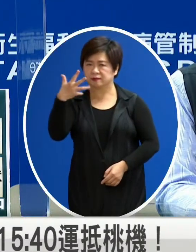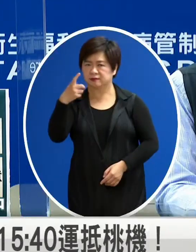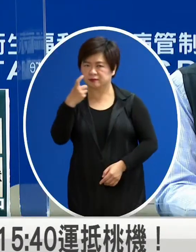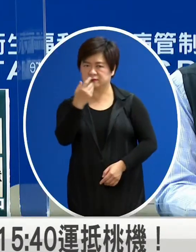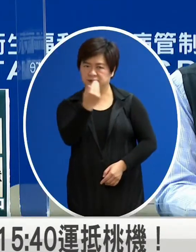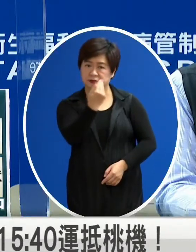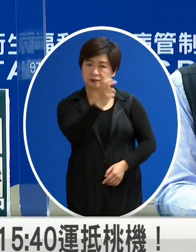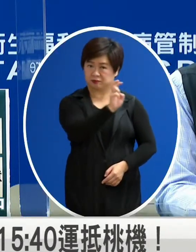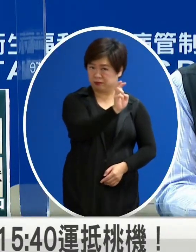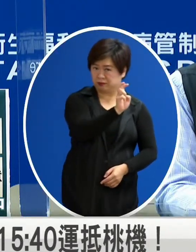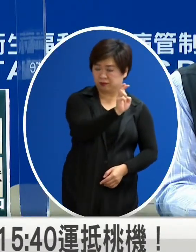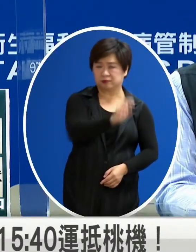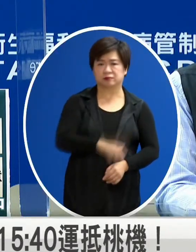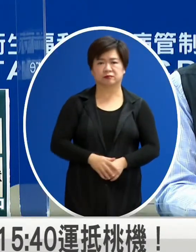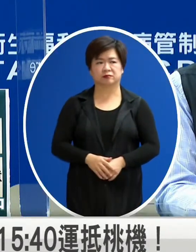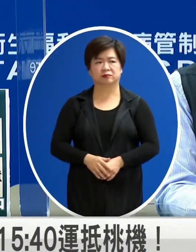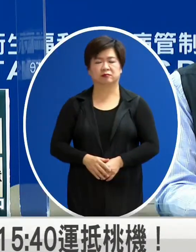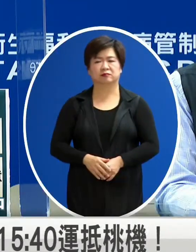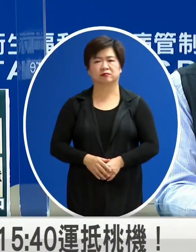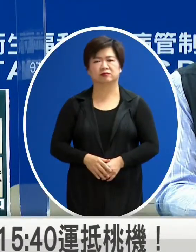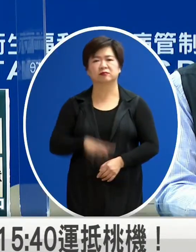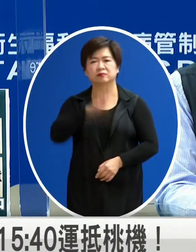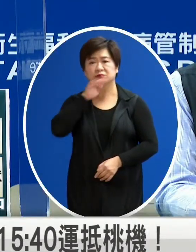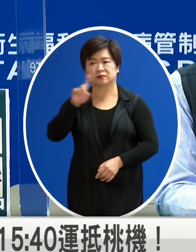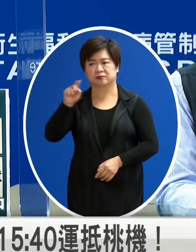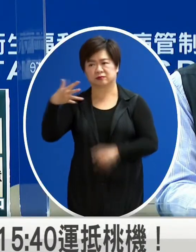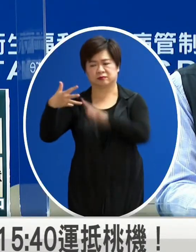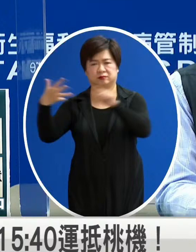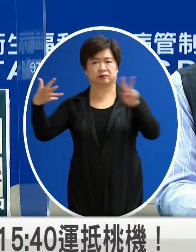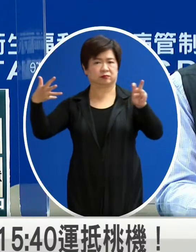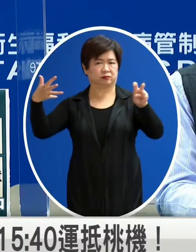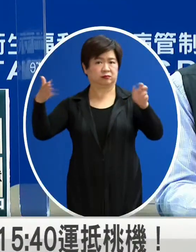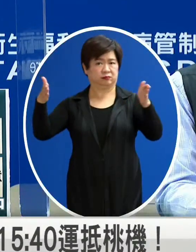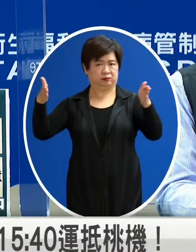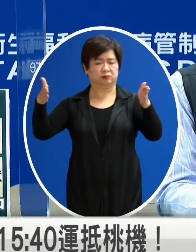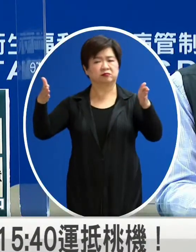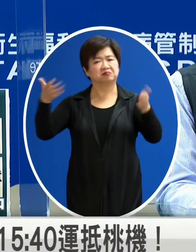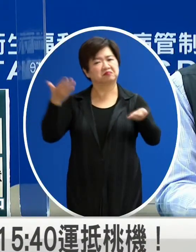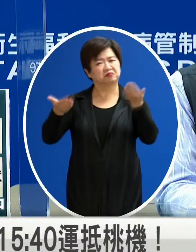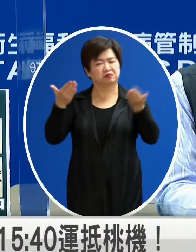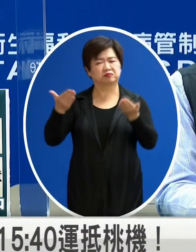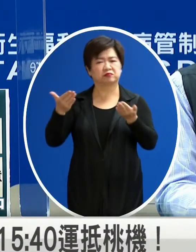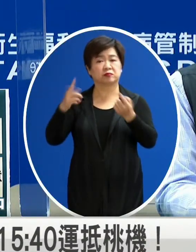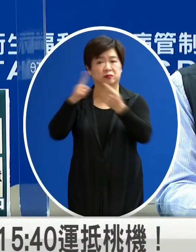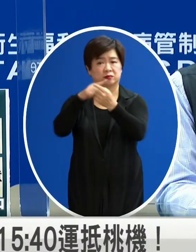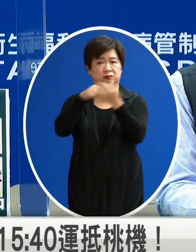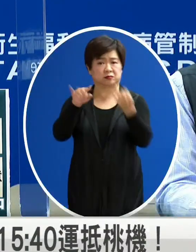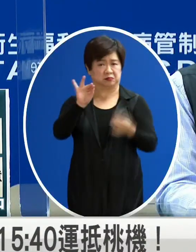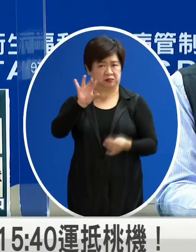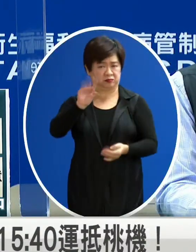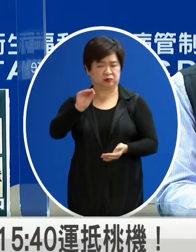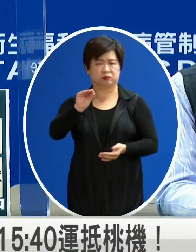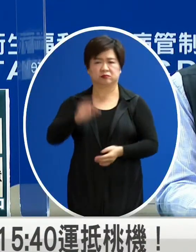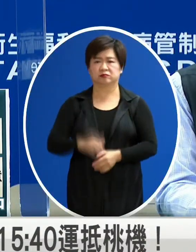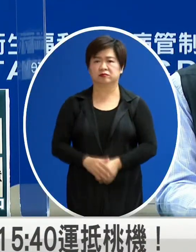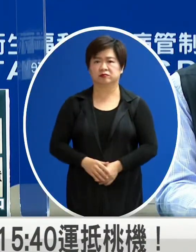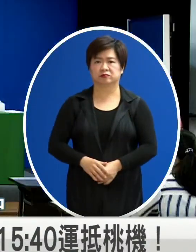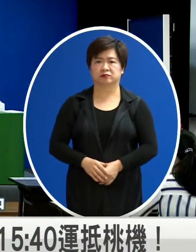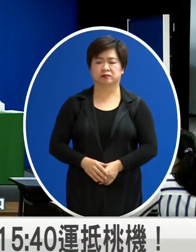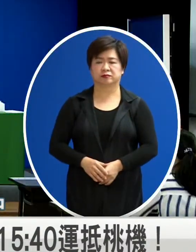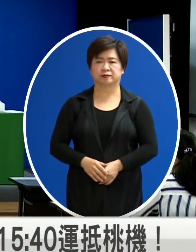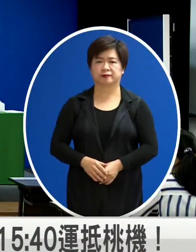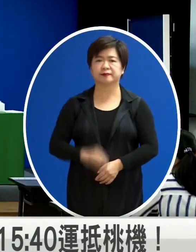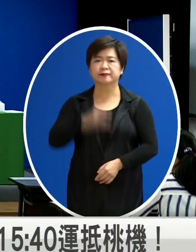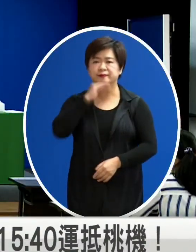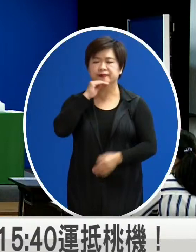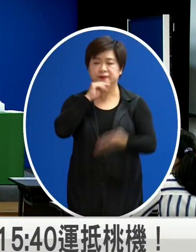18、19、20嘛哈，到22又超过100万了， 收获应该比较清楚